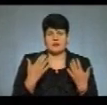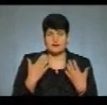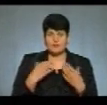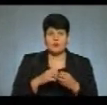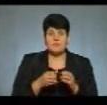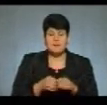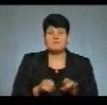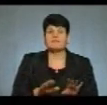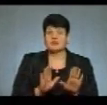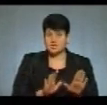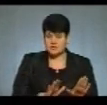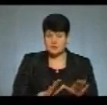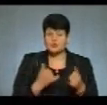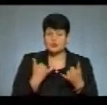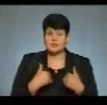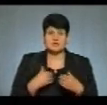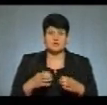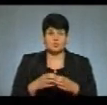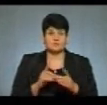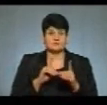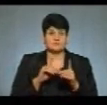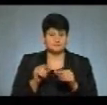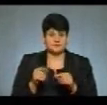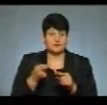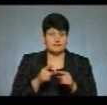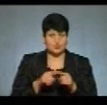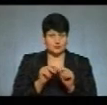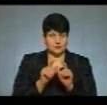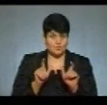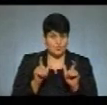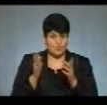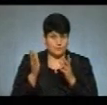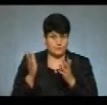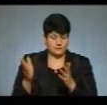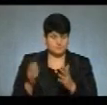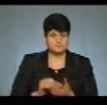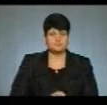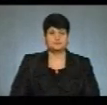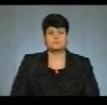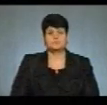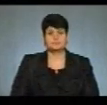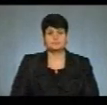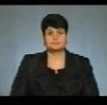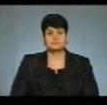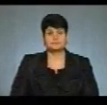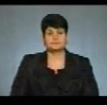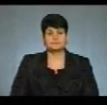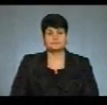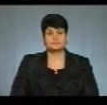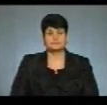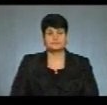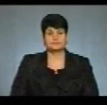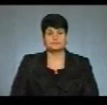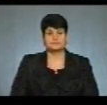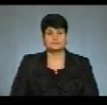тепла вирішать. Сьогодні наша знімальна група побувала у цьому навчальному закладі. Любов Гадомська розповість про це більше.